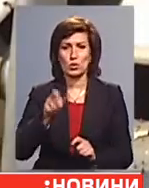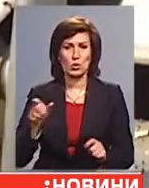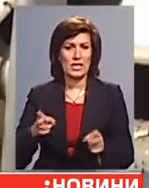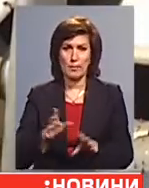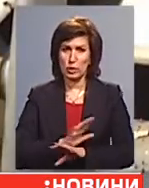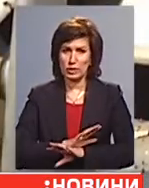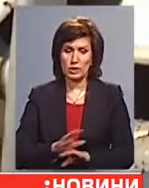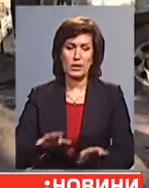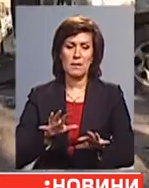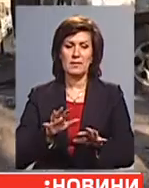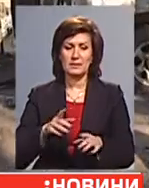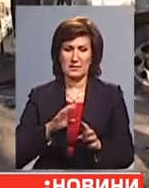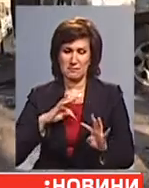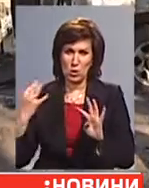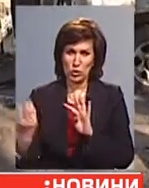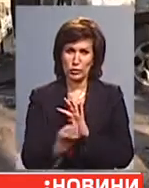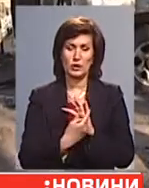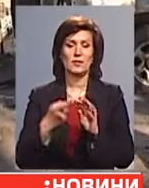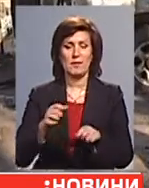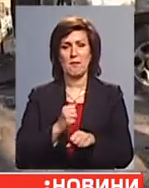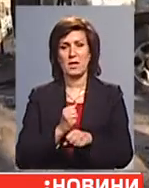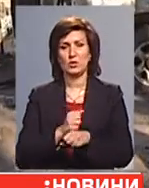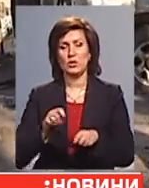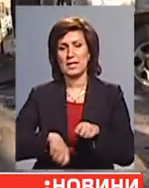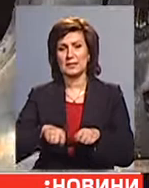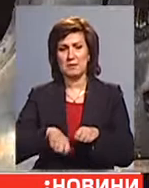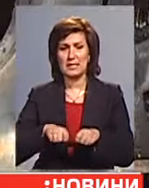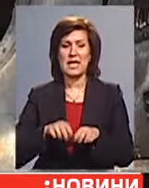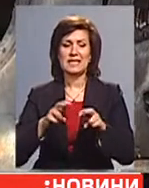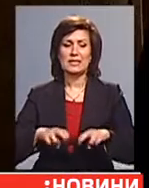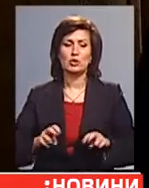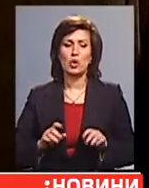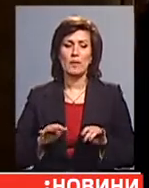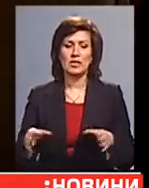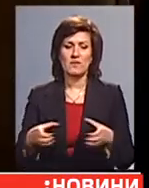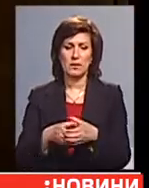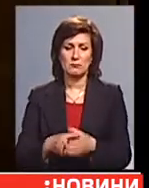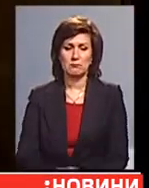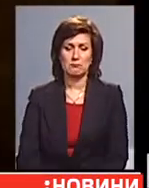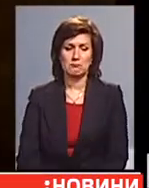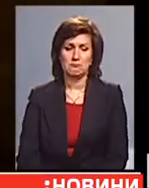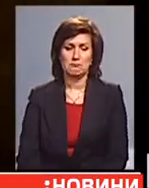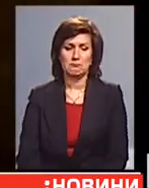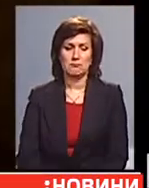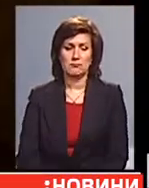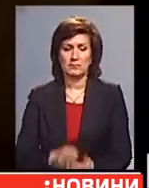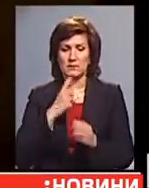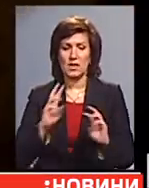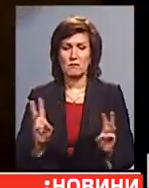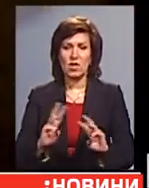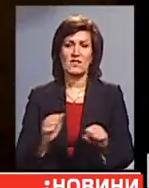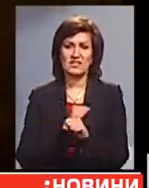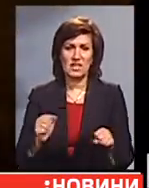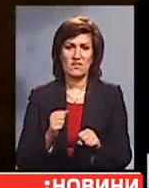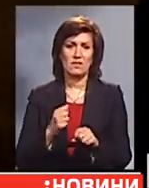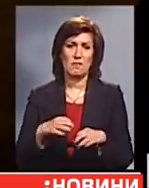Місце події оточили, там працюють експерти та слідчо-оперативна група. Ну, я помню, як машина горіла. Взрив і